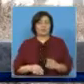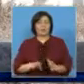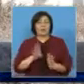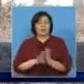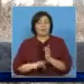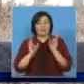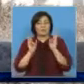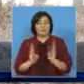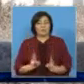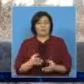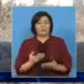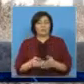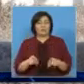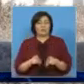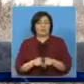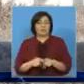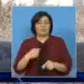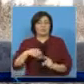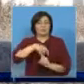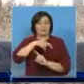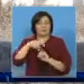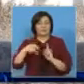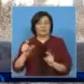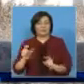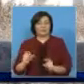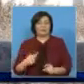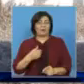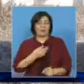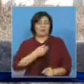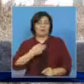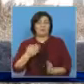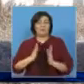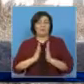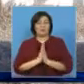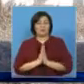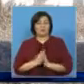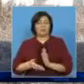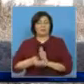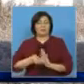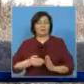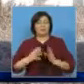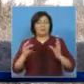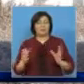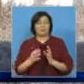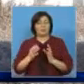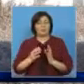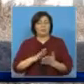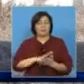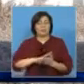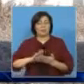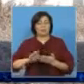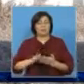потерях. Также своих бизнесменов, коллег хотел бы попросить призвать к соблюдению санитарных мер и